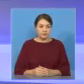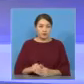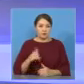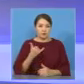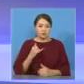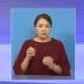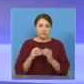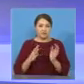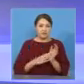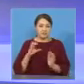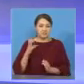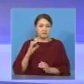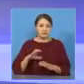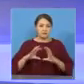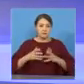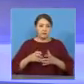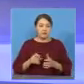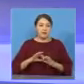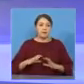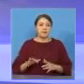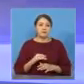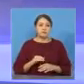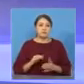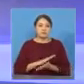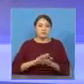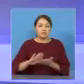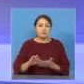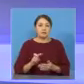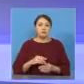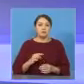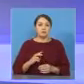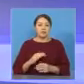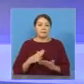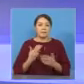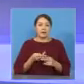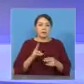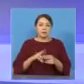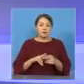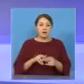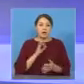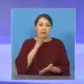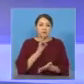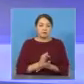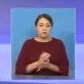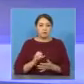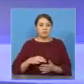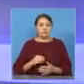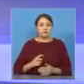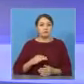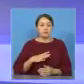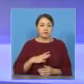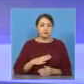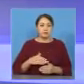В субботу 19 сентября в мире отмечался Международный день чистоты в прибрежных зонах. По этому поводу ответственными госорганами и